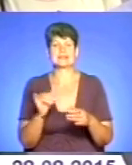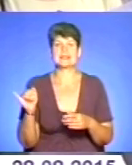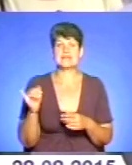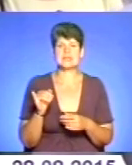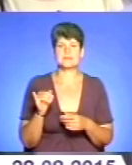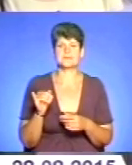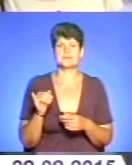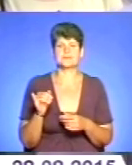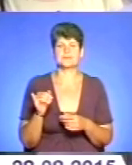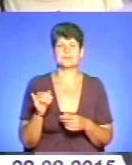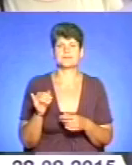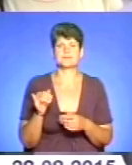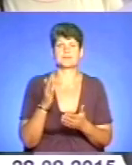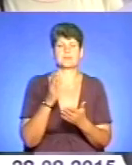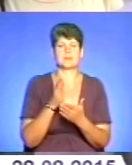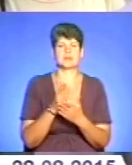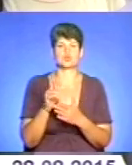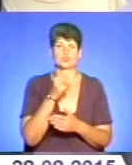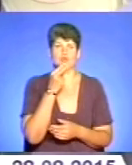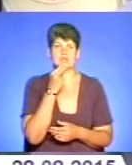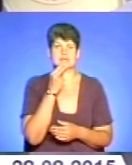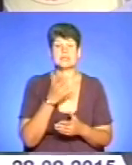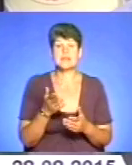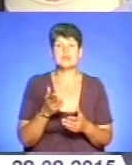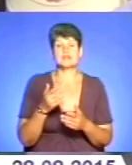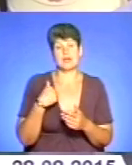і мати що поїсти з собою. Я